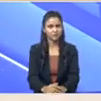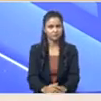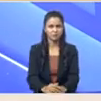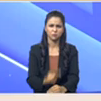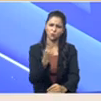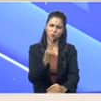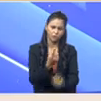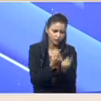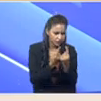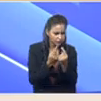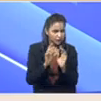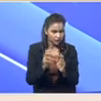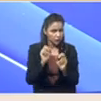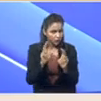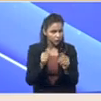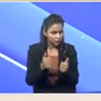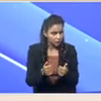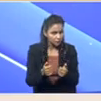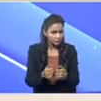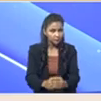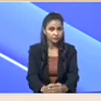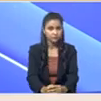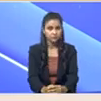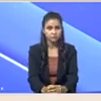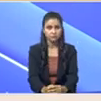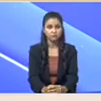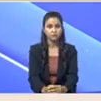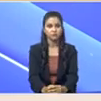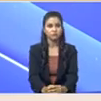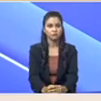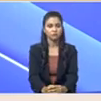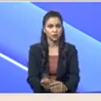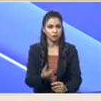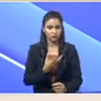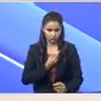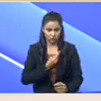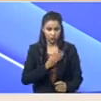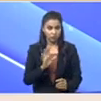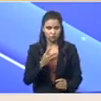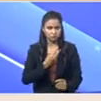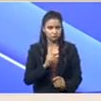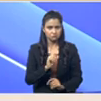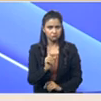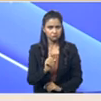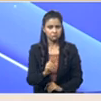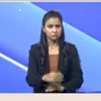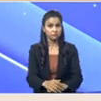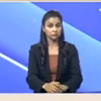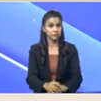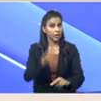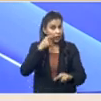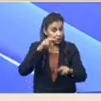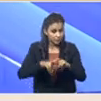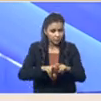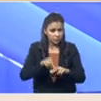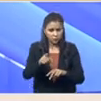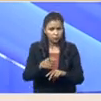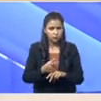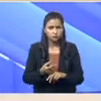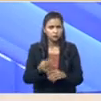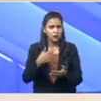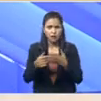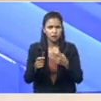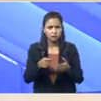वेरीफाई करना है। ओके? वेरीफाई करने के लिए नहीं सर। आप डरिए ना, डरिए ना। अगर आपने कुछ नहीं किया तो आप डरिए